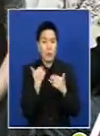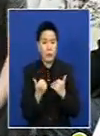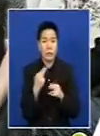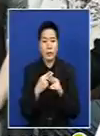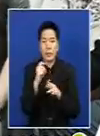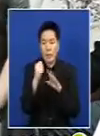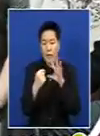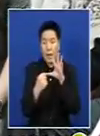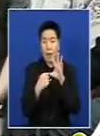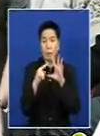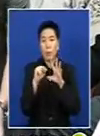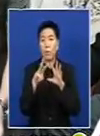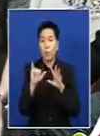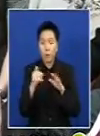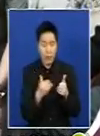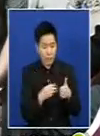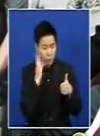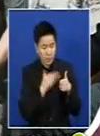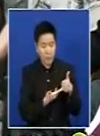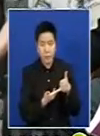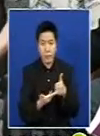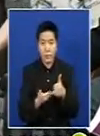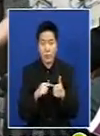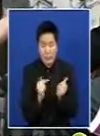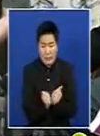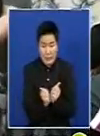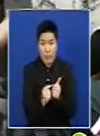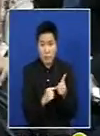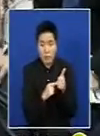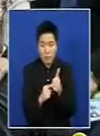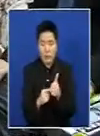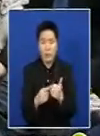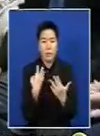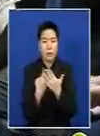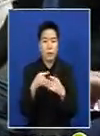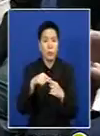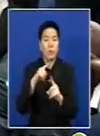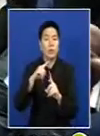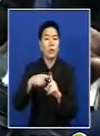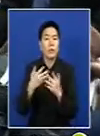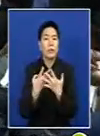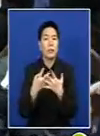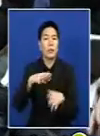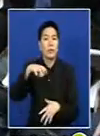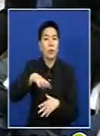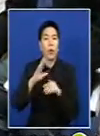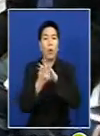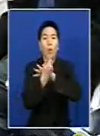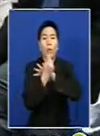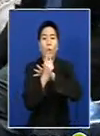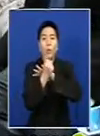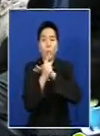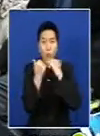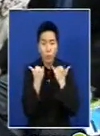รีอำนวยก็นำตัวคุณขวัญชัยครับไปควบคุมตัวนะครับที่เรือนจำกลางจังหวัดอุดรธ